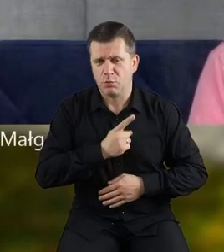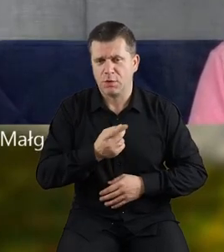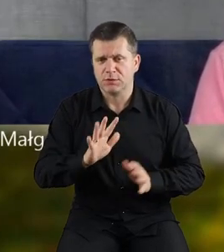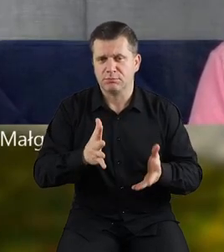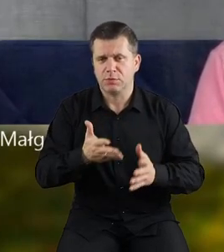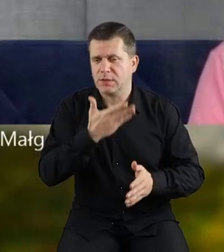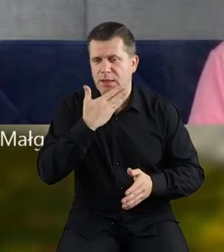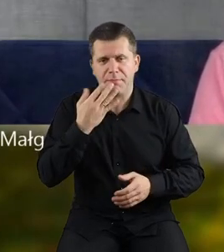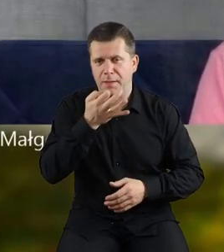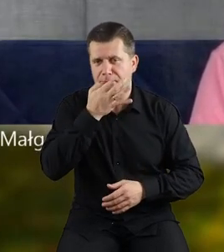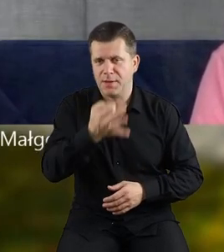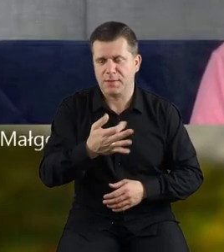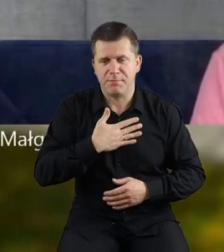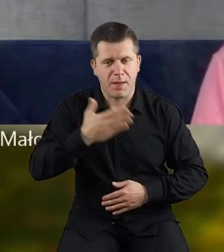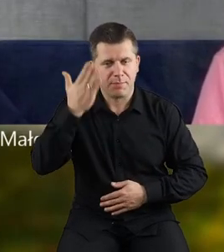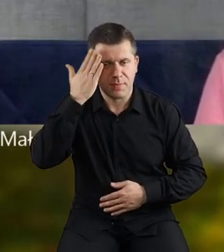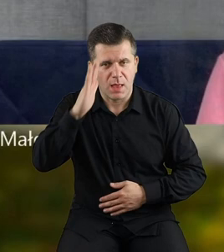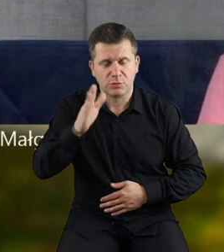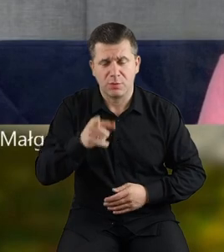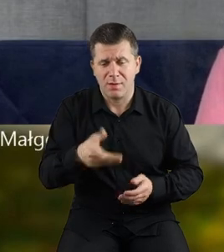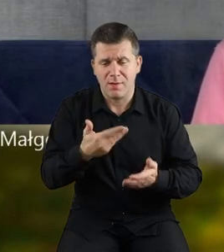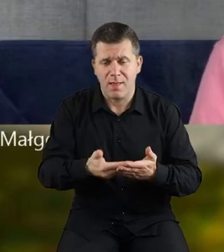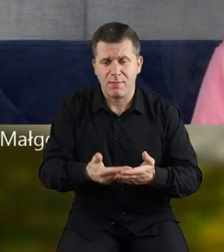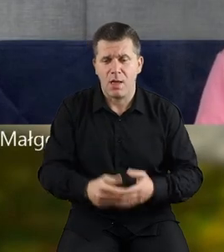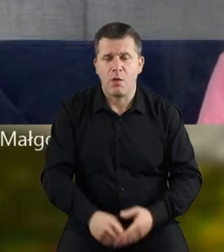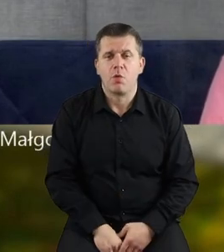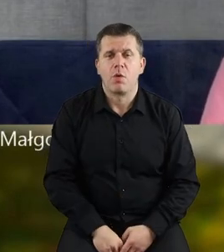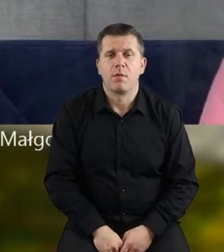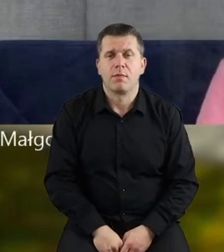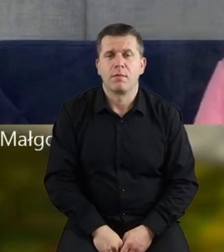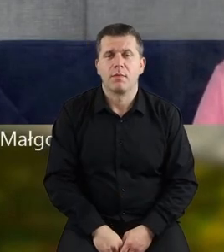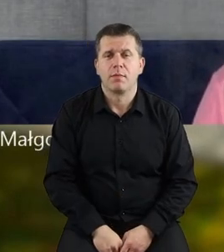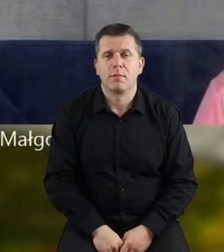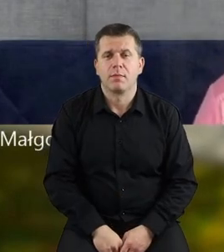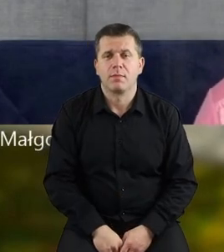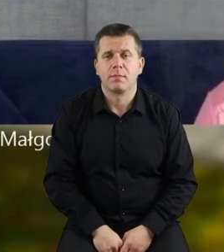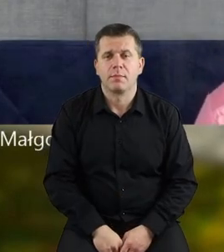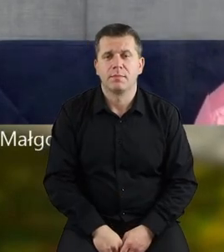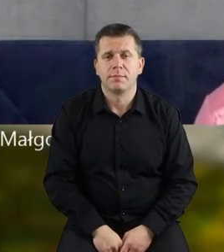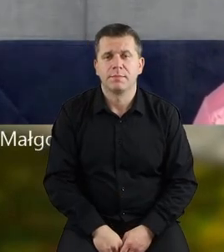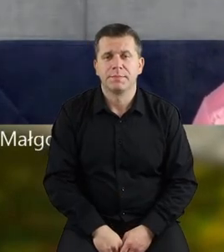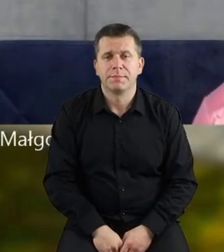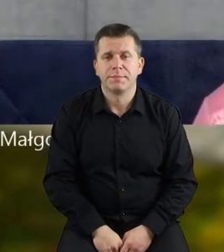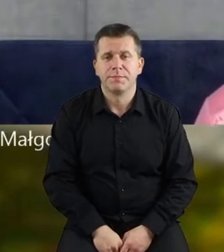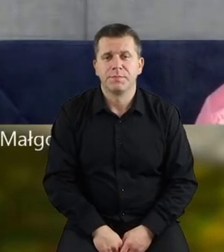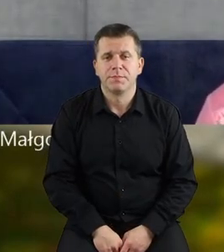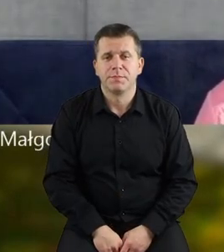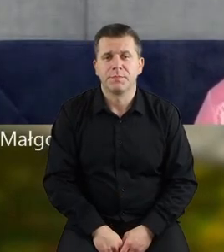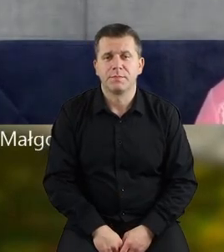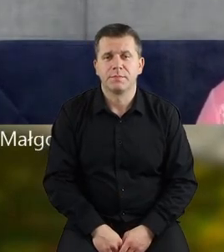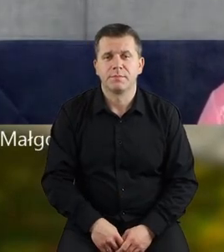zajmujący sposób, że nie ma pytań. Mam nadzieję, że tak, że to dlatego. Ale są mam bagaci.